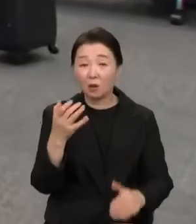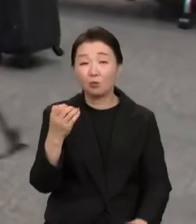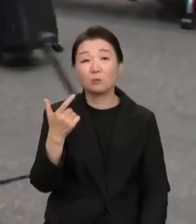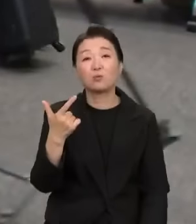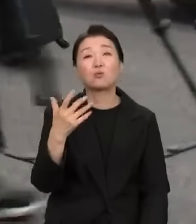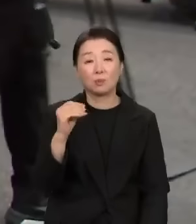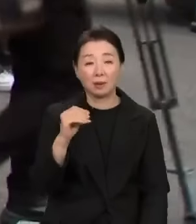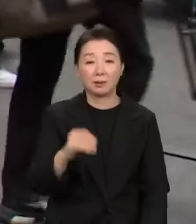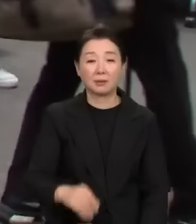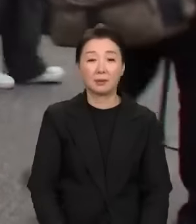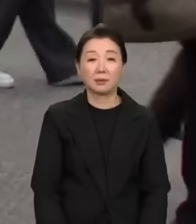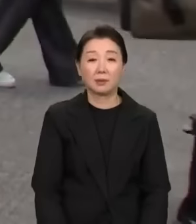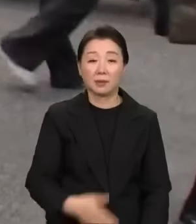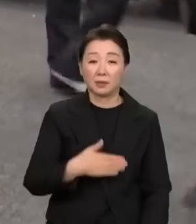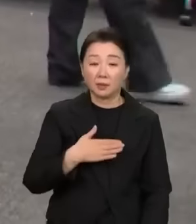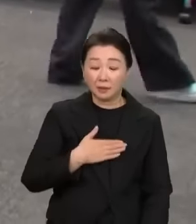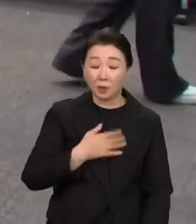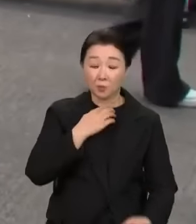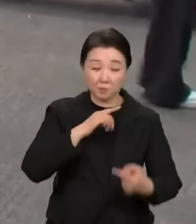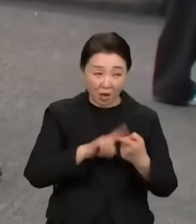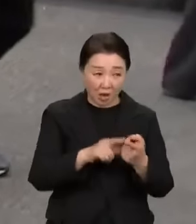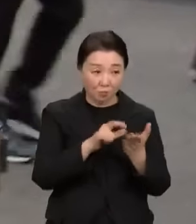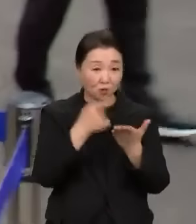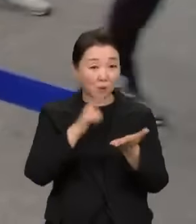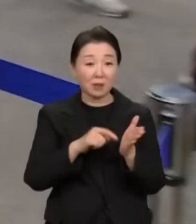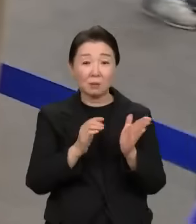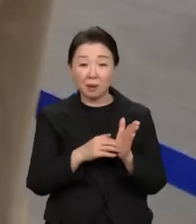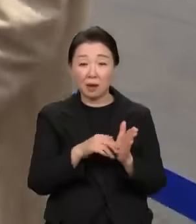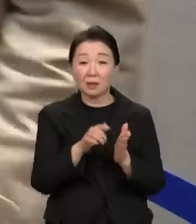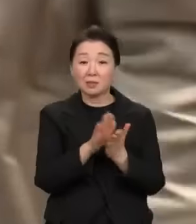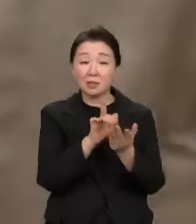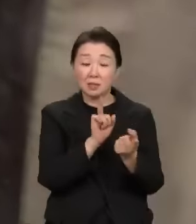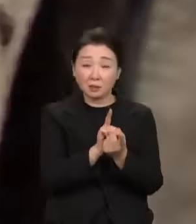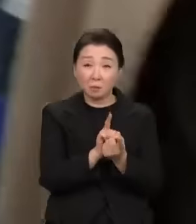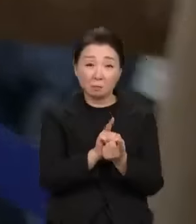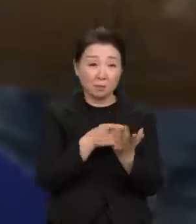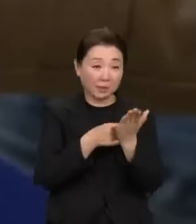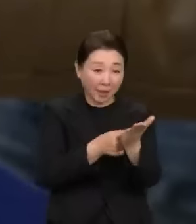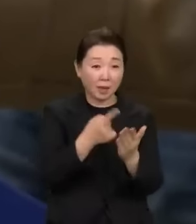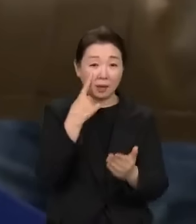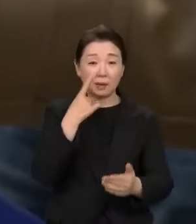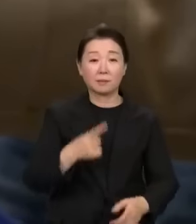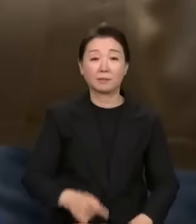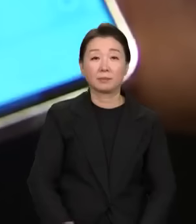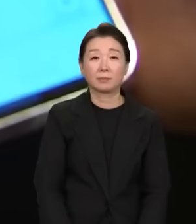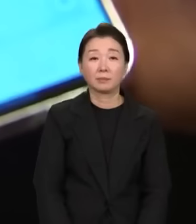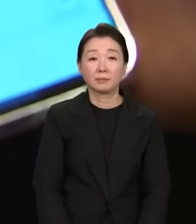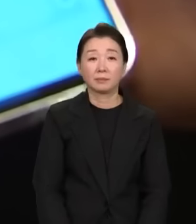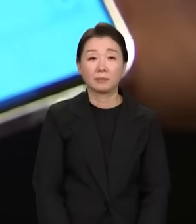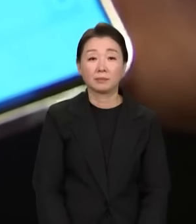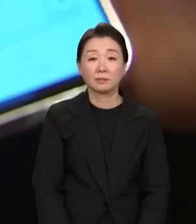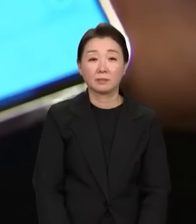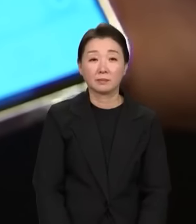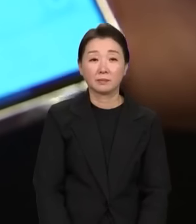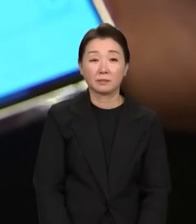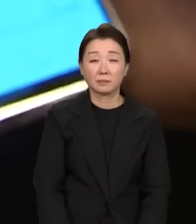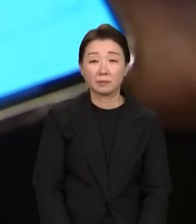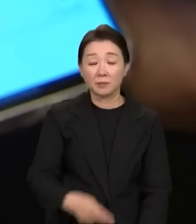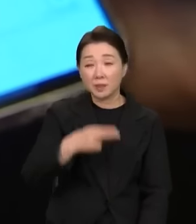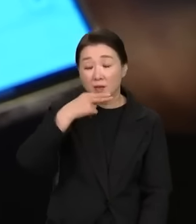96만 원 정도 합니다. 저도 마음에 드는 물건을 발견했는데 직접 입찰에 참여해보도록 하겠습니다. 고가